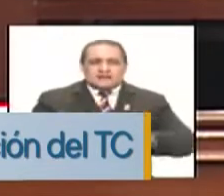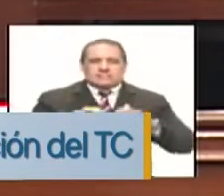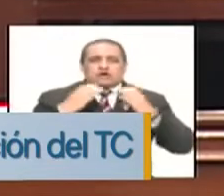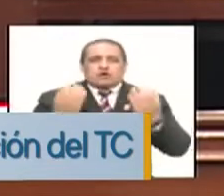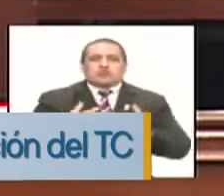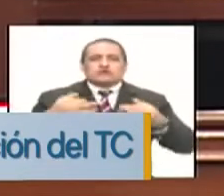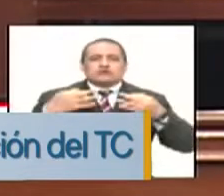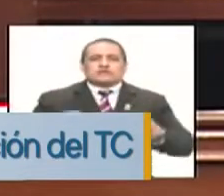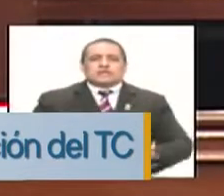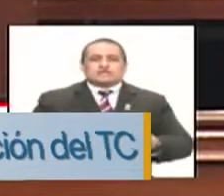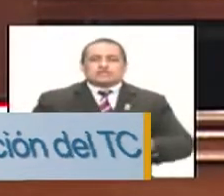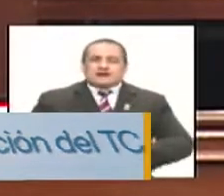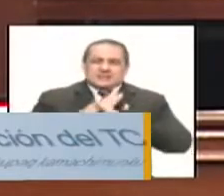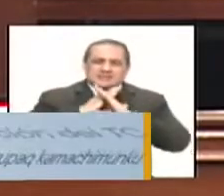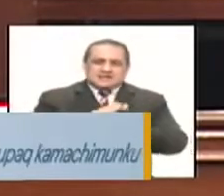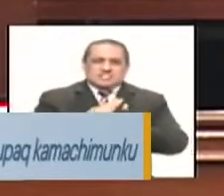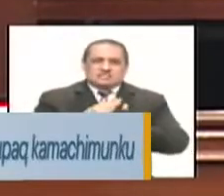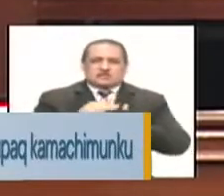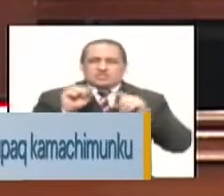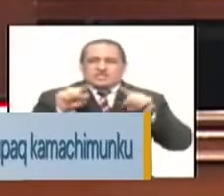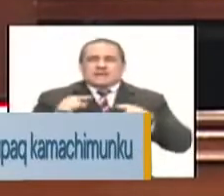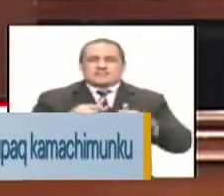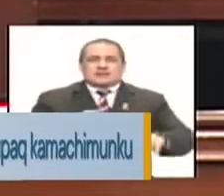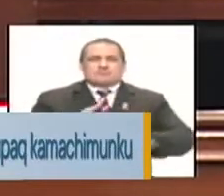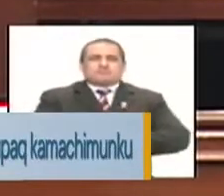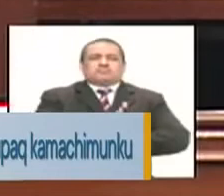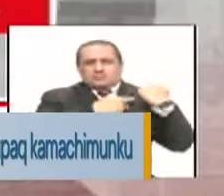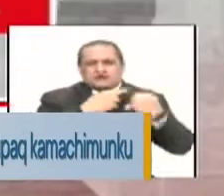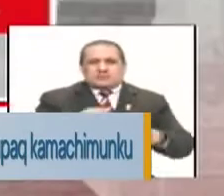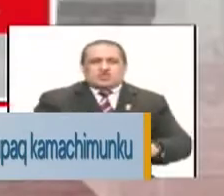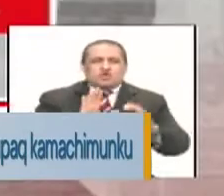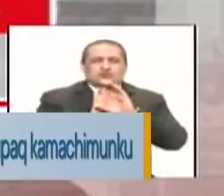munainiyoh kasjangraiko abuso ruasjanta.